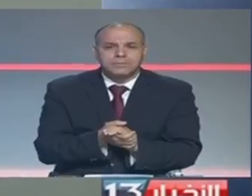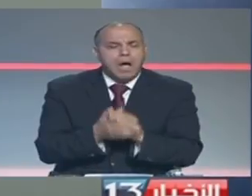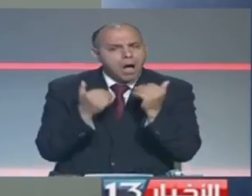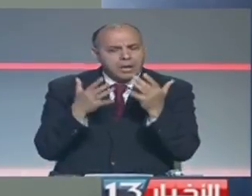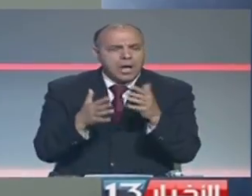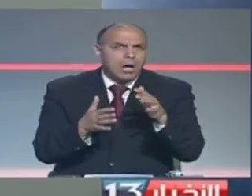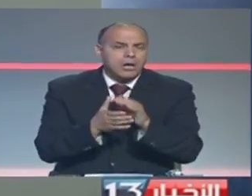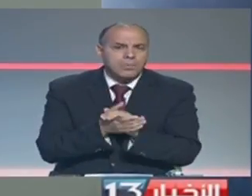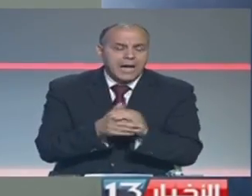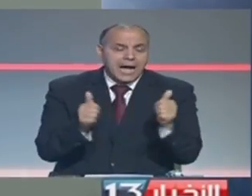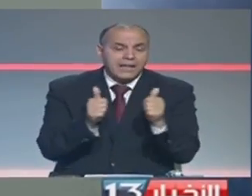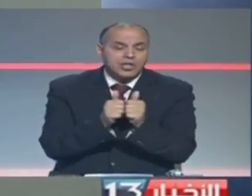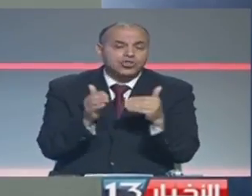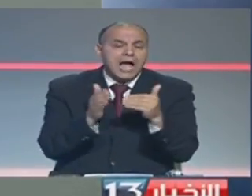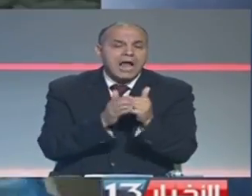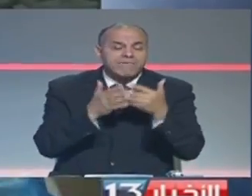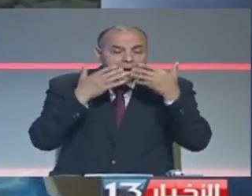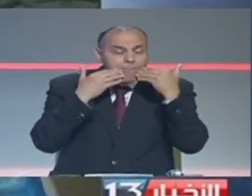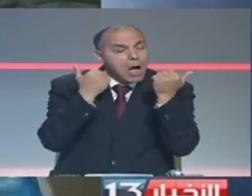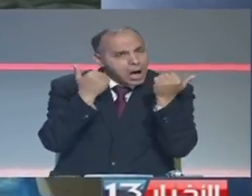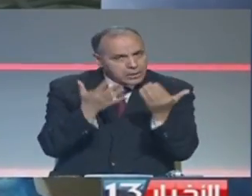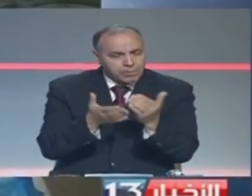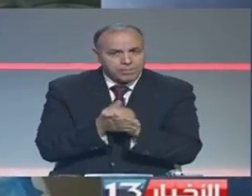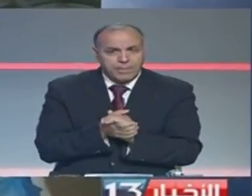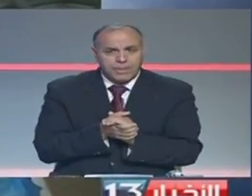وزعنا قرابه 11000 كمامه